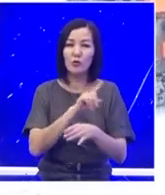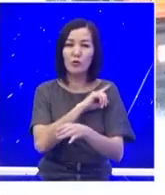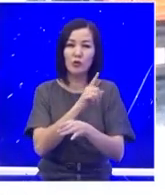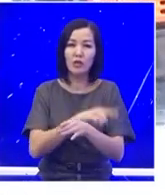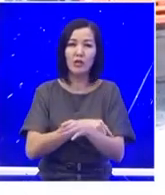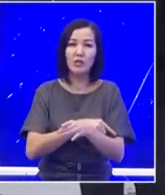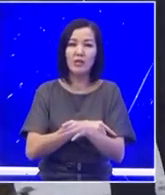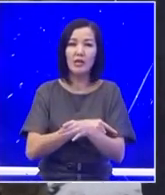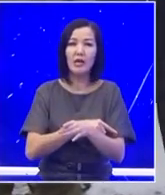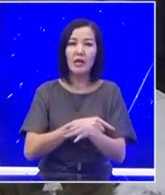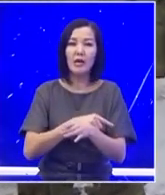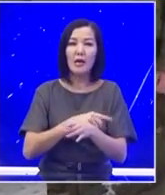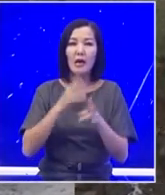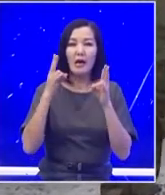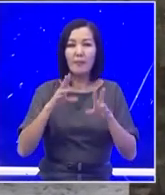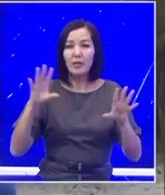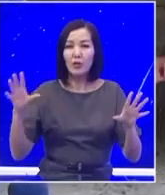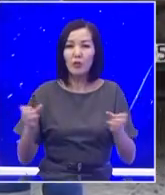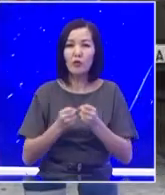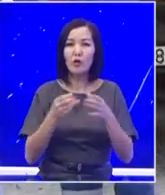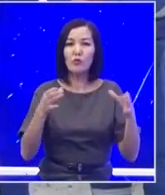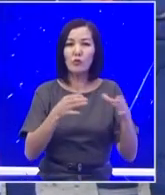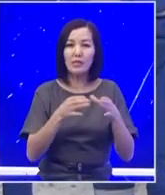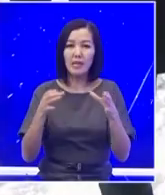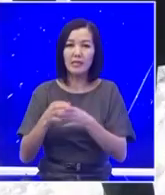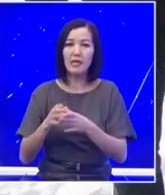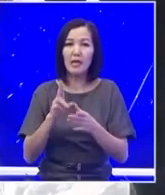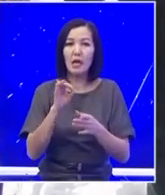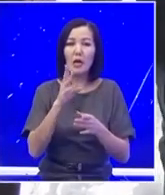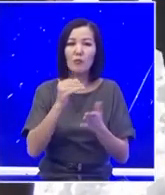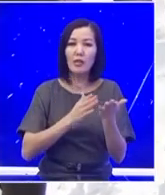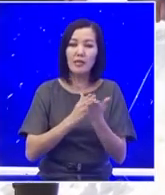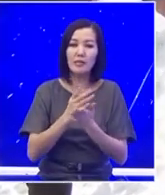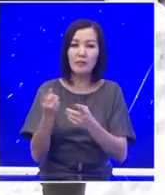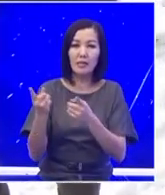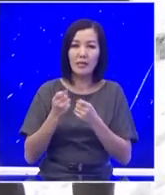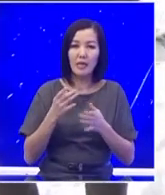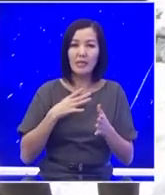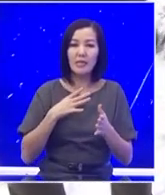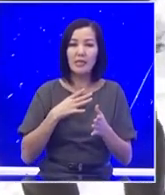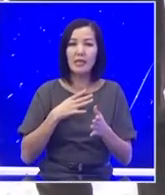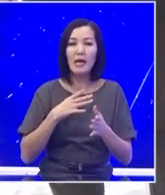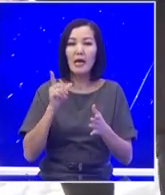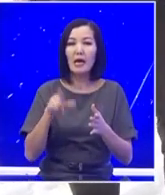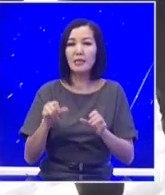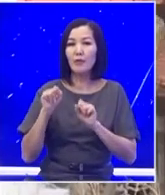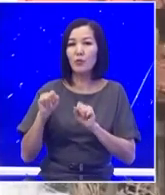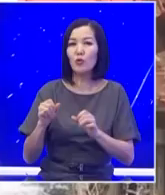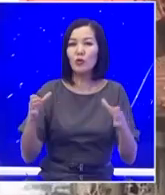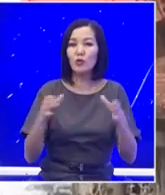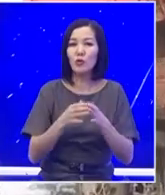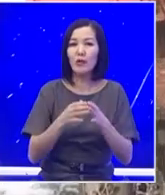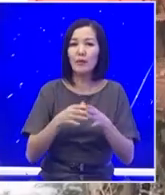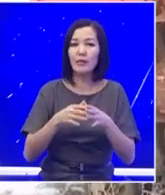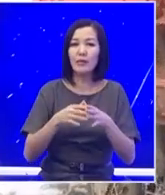мен құралдары және апатты құтқару жасақтары ауданның коммуналдық қызметтері тартылды. Барысында азаматтық қорғаныс құрамының